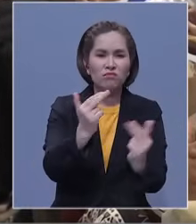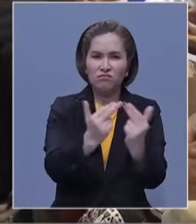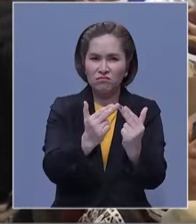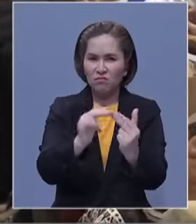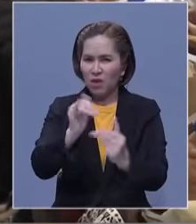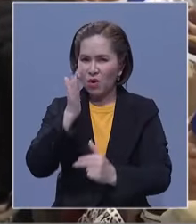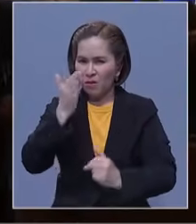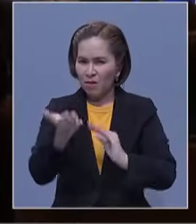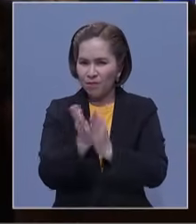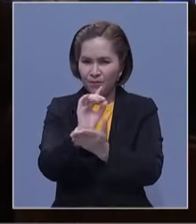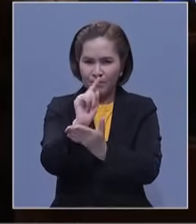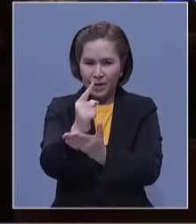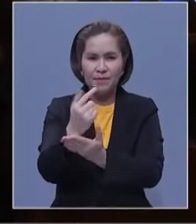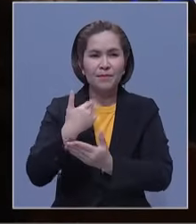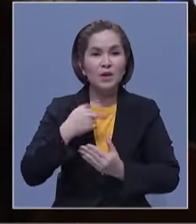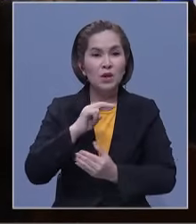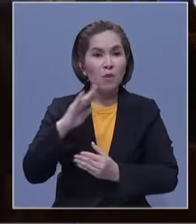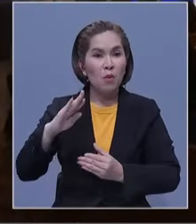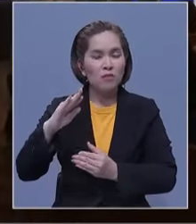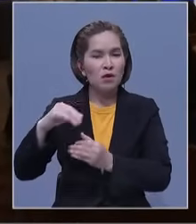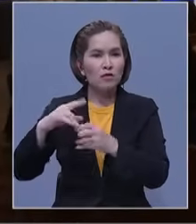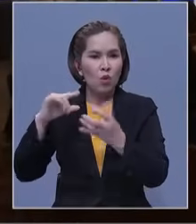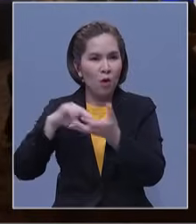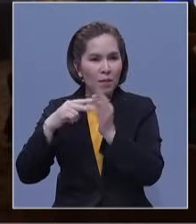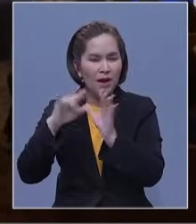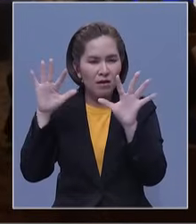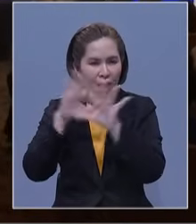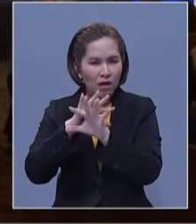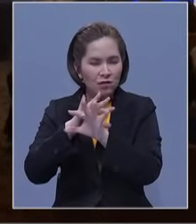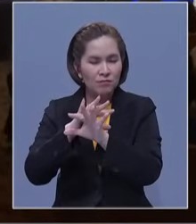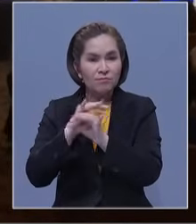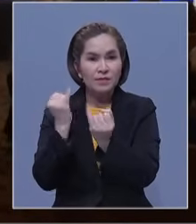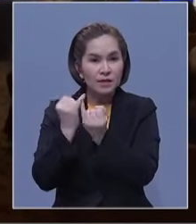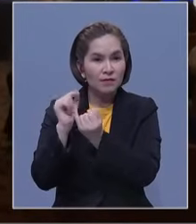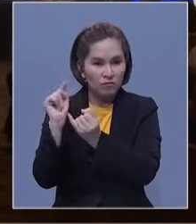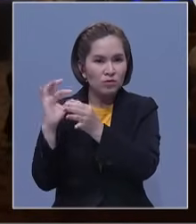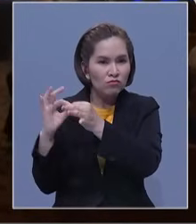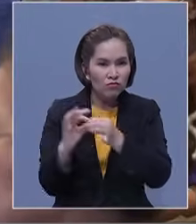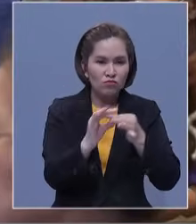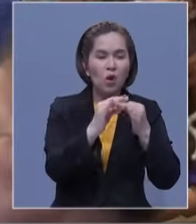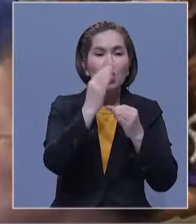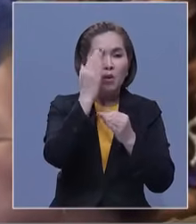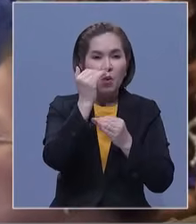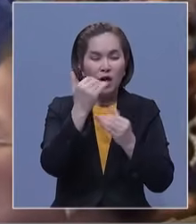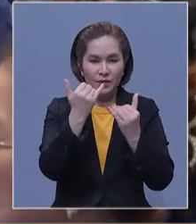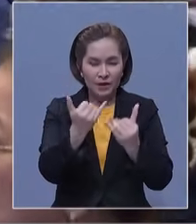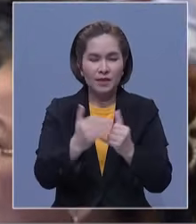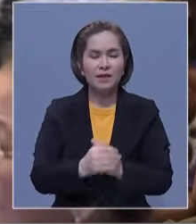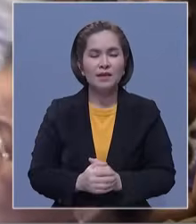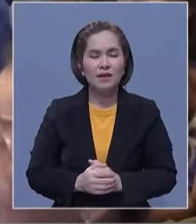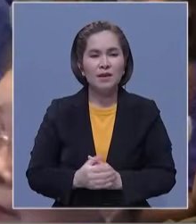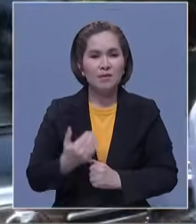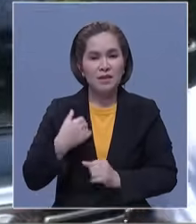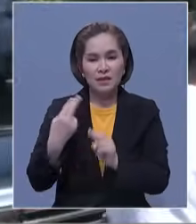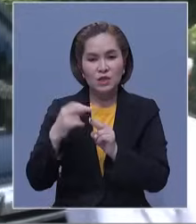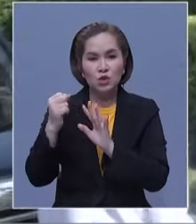ไปหรือเปล่าอาจจะเป็นระบบบ้านใหญ่เข้ามาคุณจอยเพราะคุณสุชาติชมกลิ่นเองนี่ก็มาเป็นรัฐมนตรีใช่ไหม รัฐมนตรีช่วย